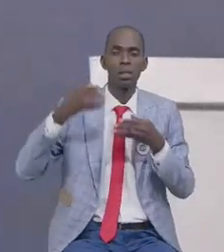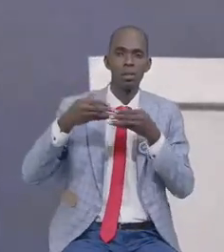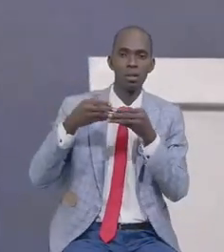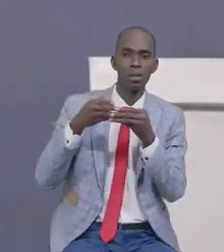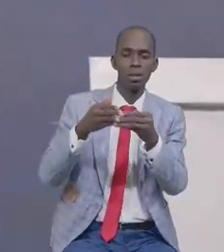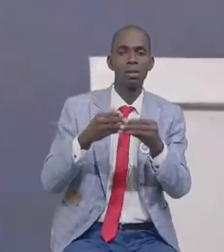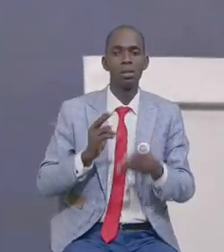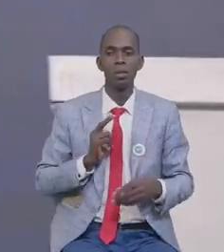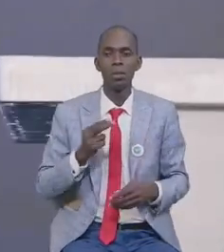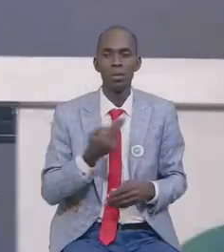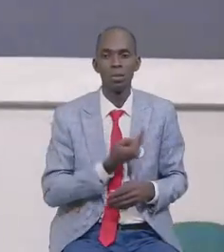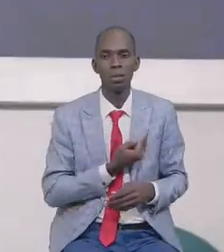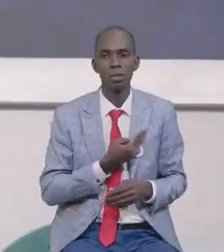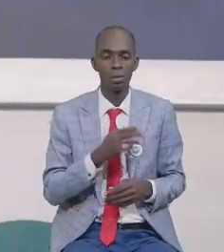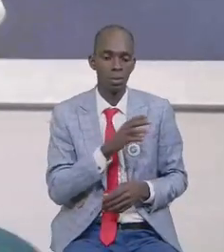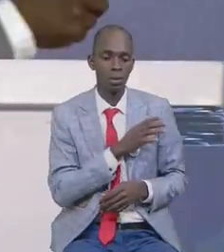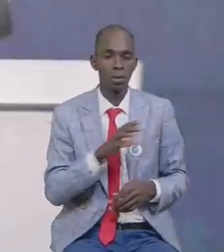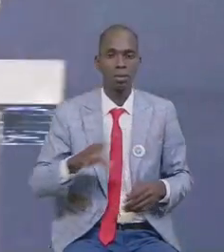et nous conduit. Christ